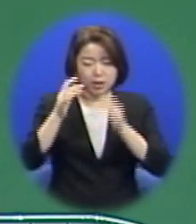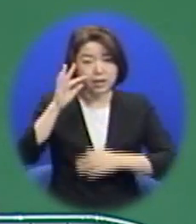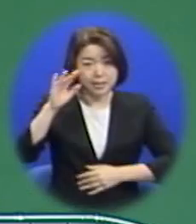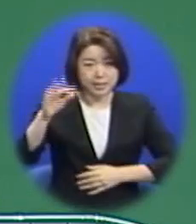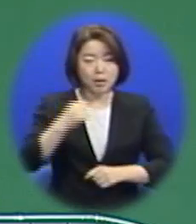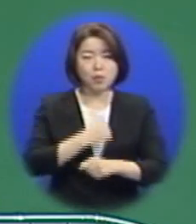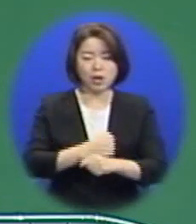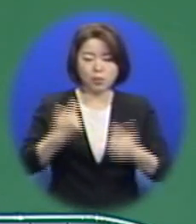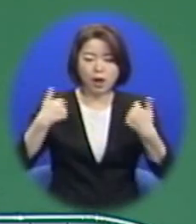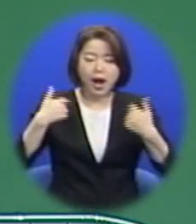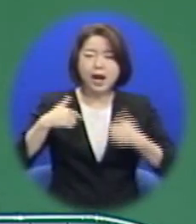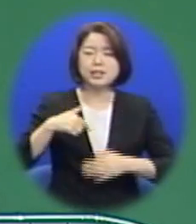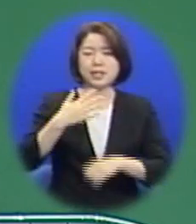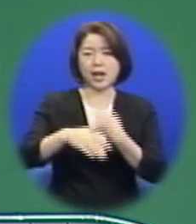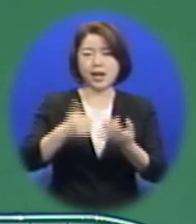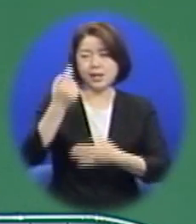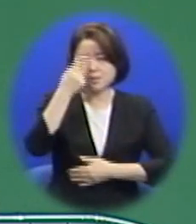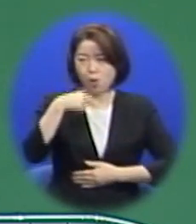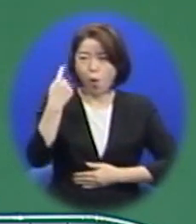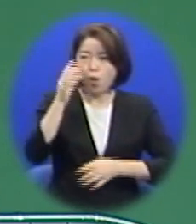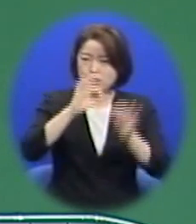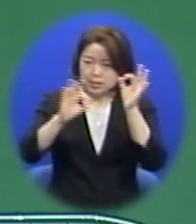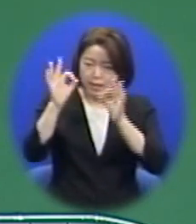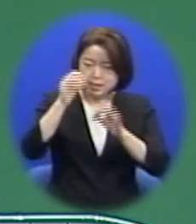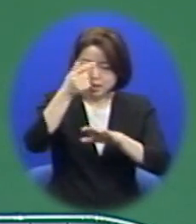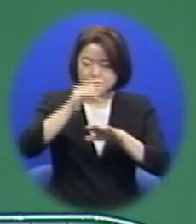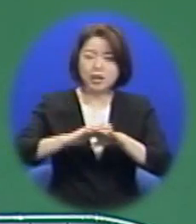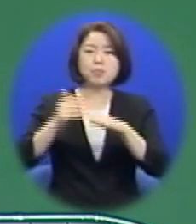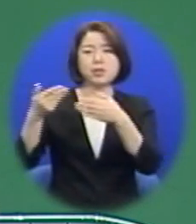언제나 그의 얼굴을 찾아 예배하여라.